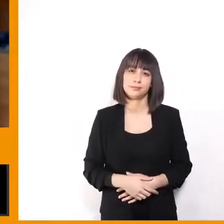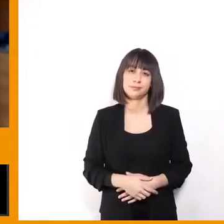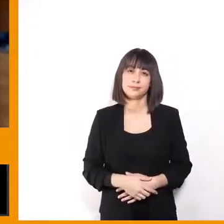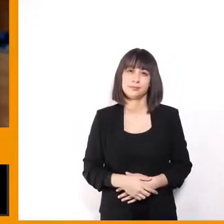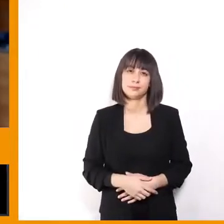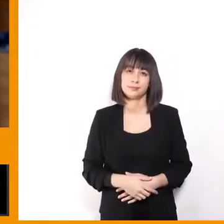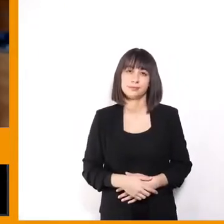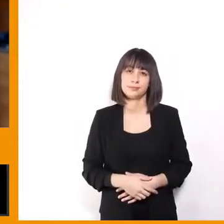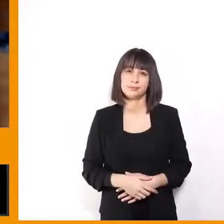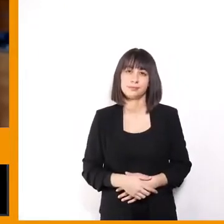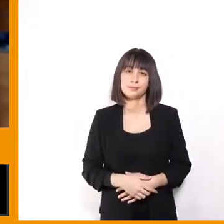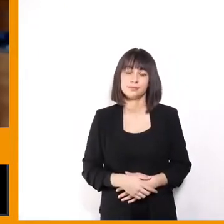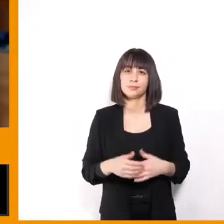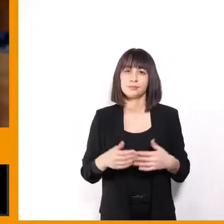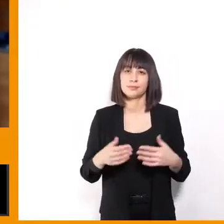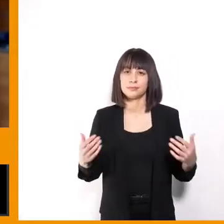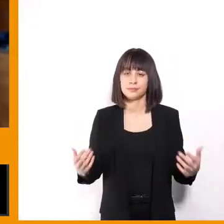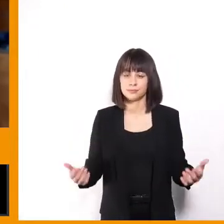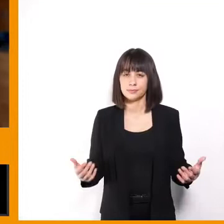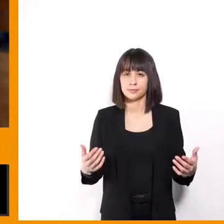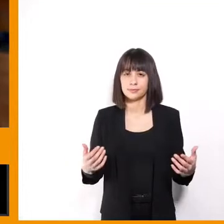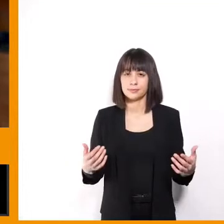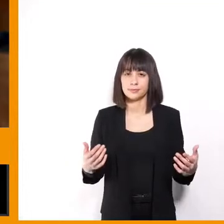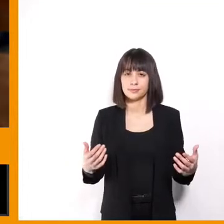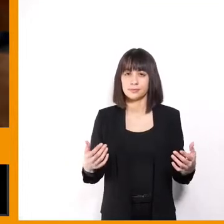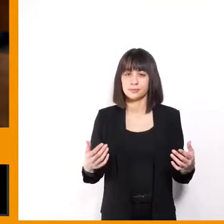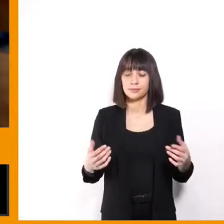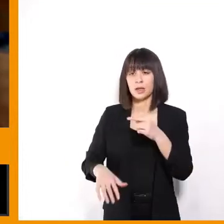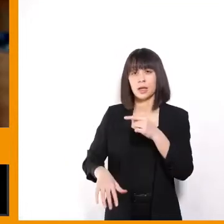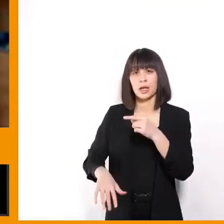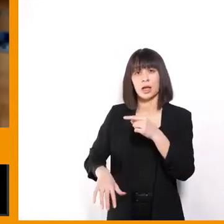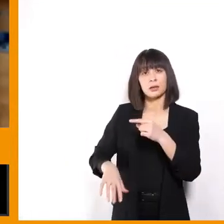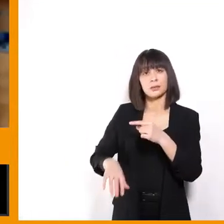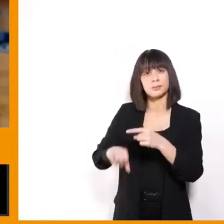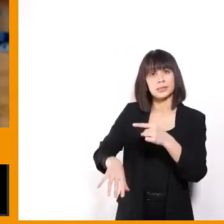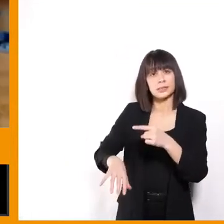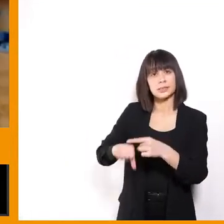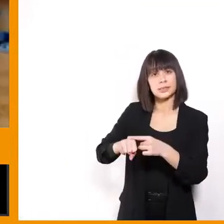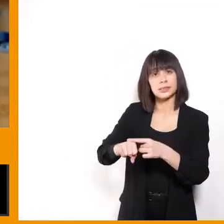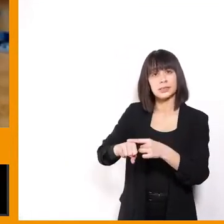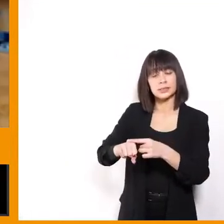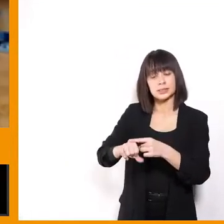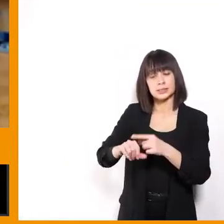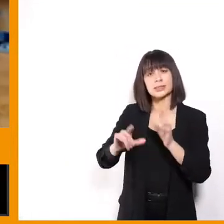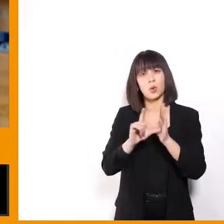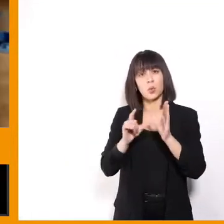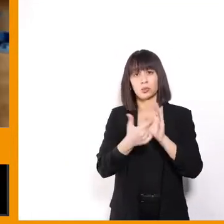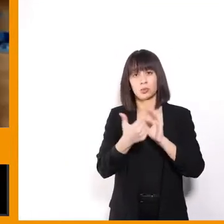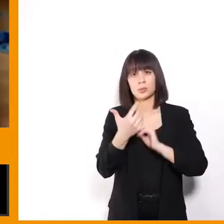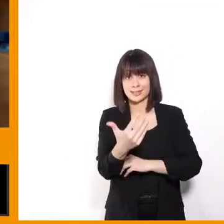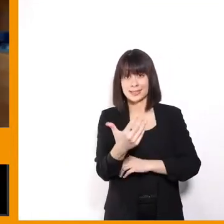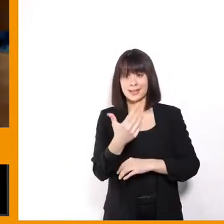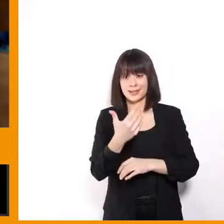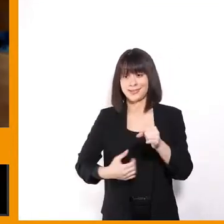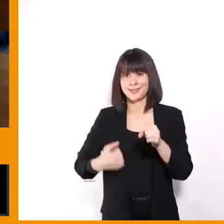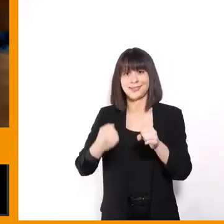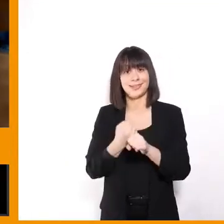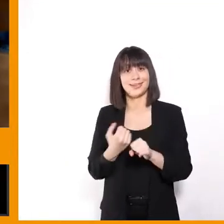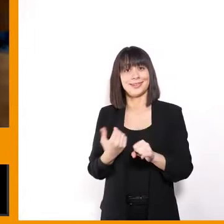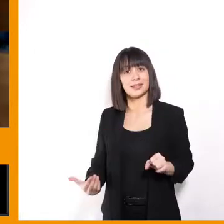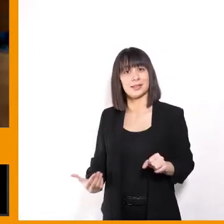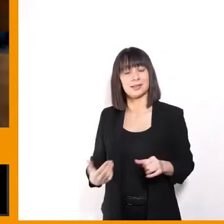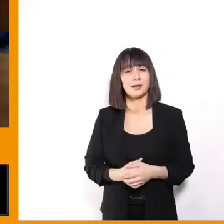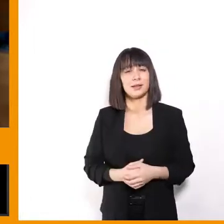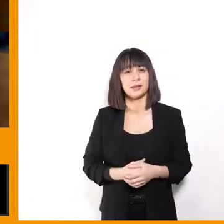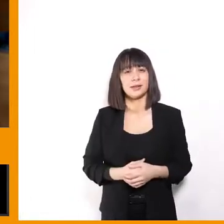La prestation de compensation du handicap fut créée lors de la loi de 2005. Cependant, elle n'est